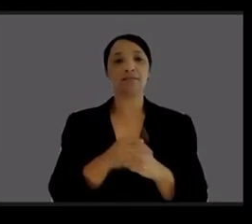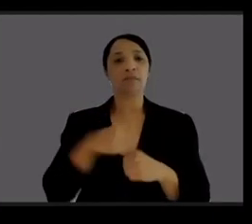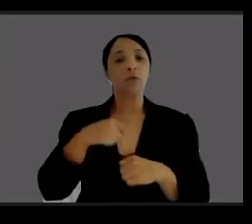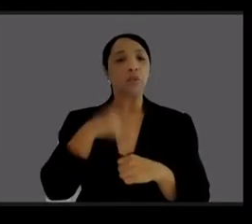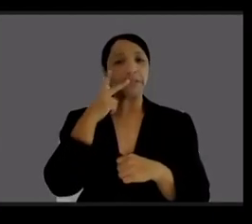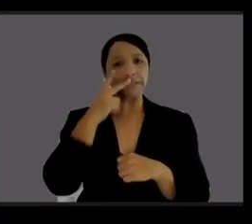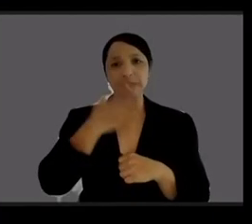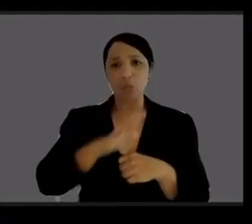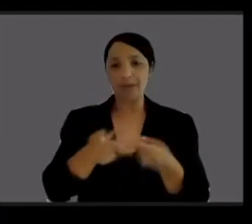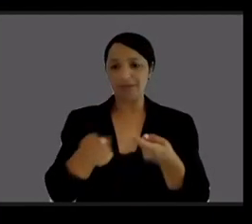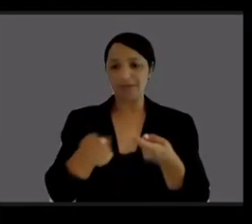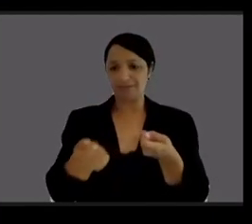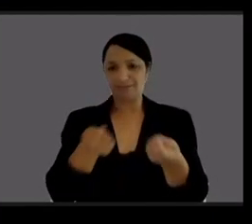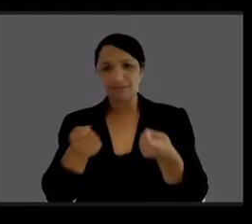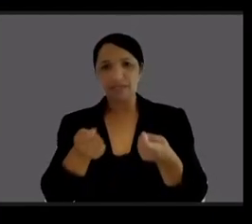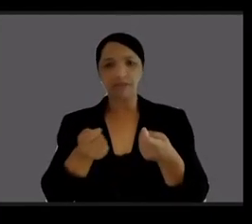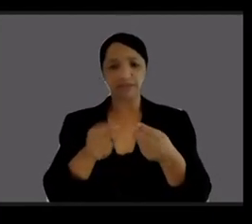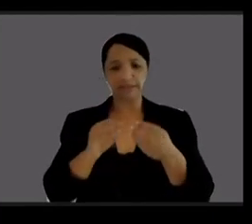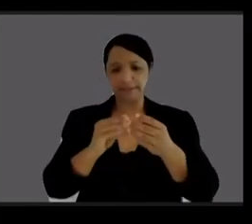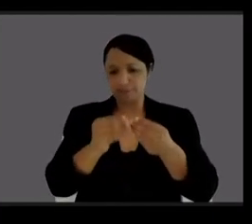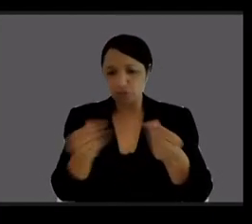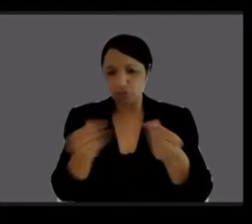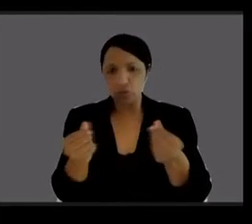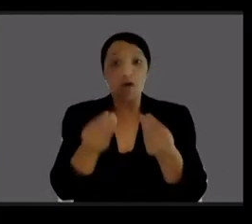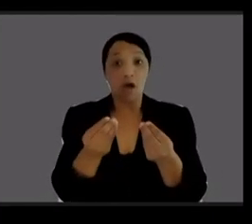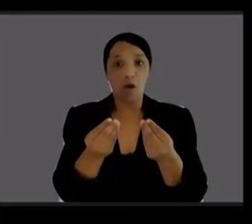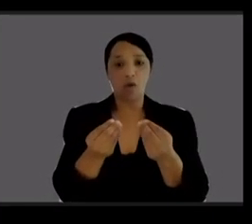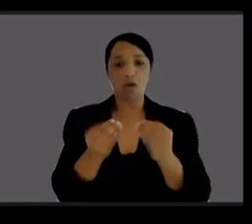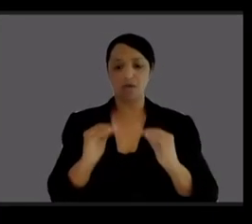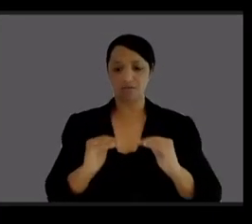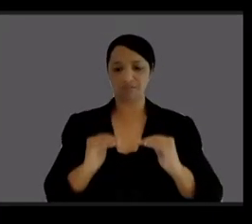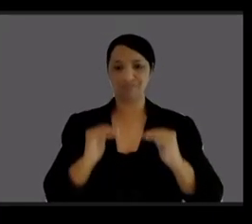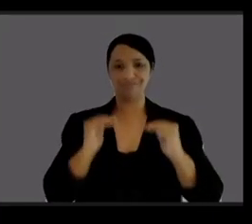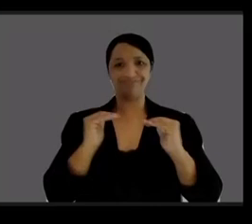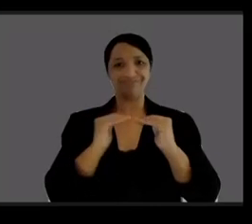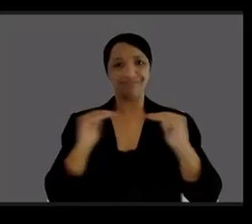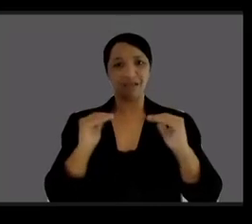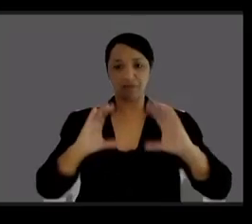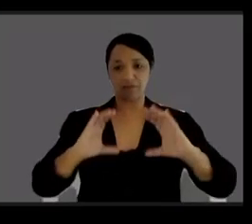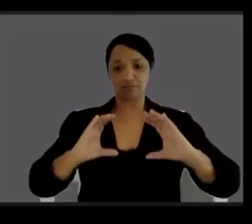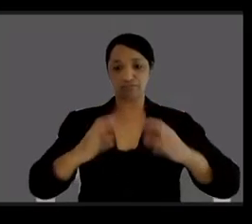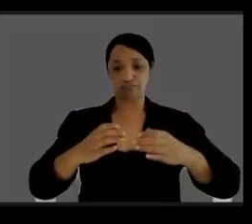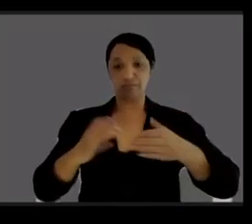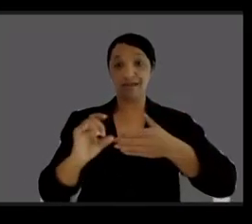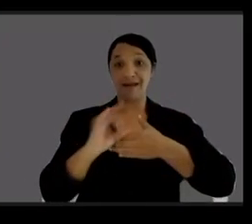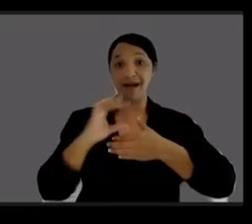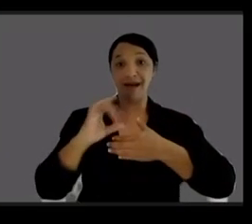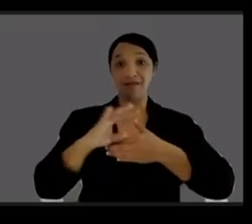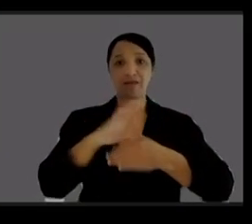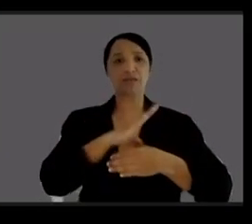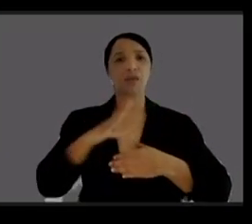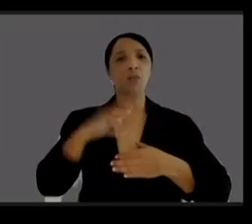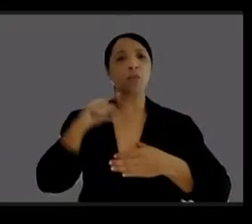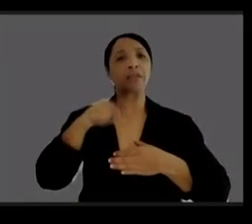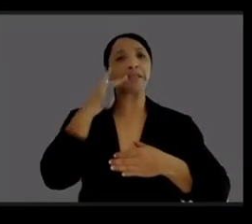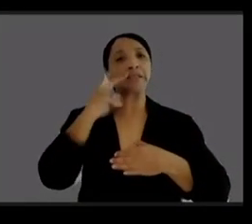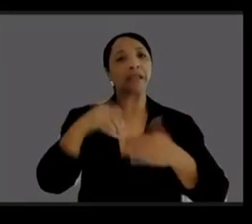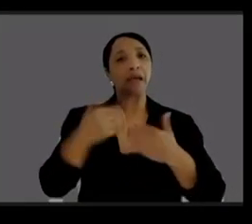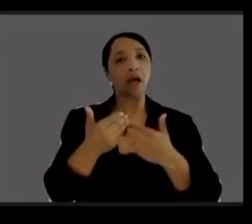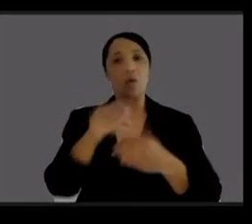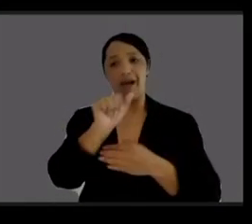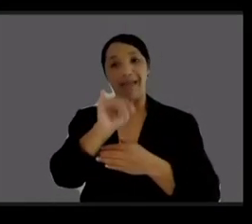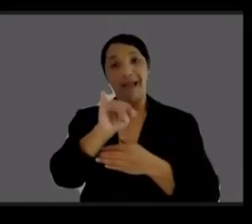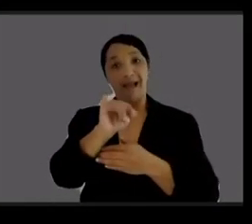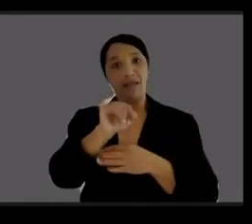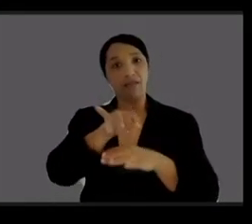具体的治理解决方案的探索呢，我正在任命一个人工智能高级顾问委员会，计划呢在今